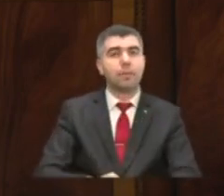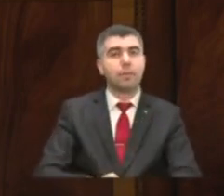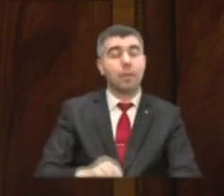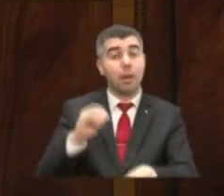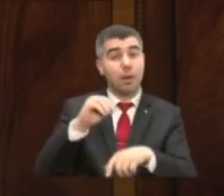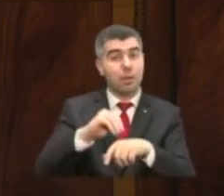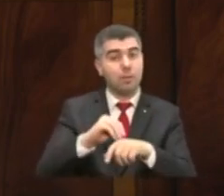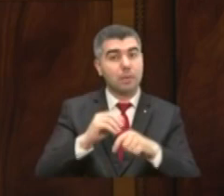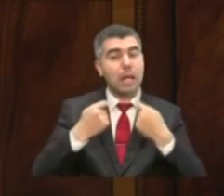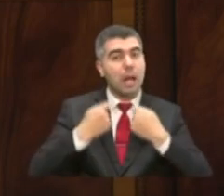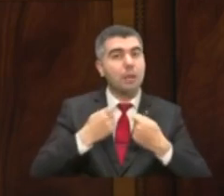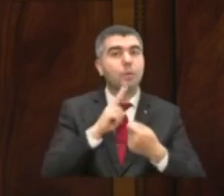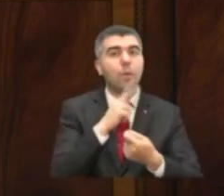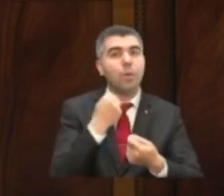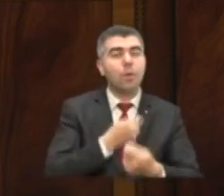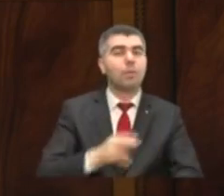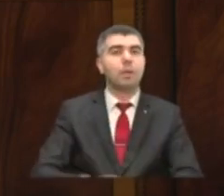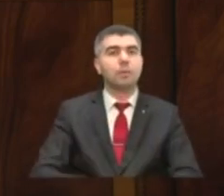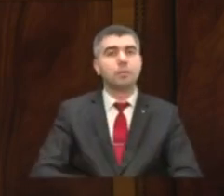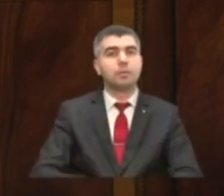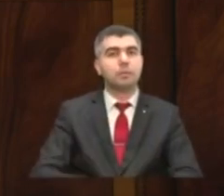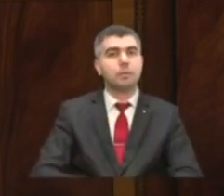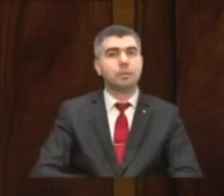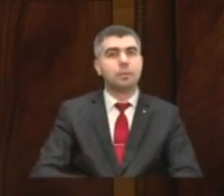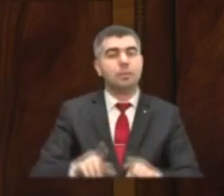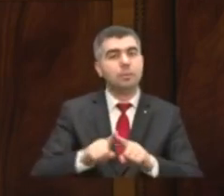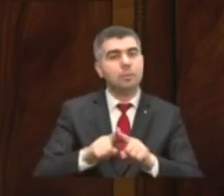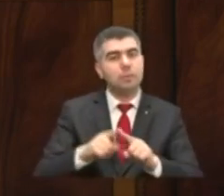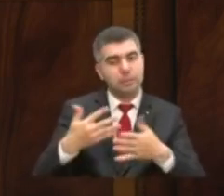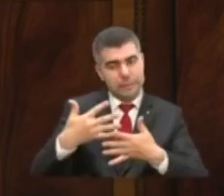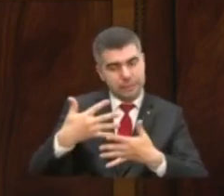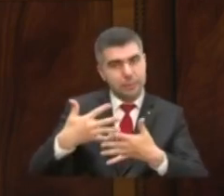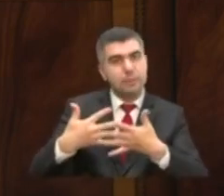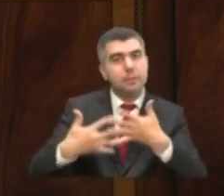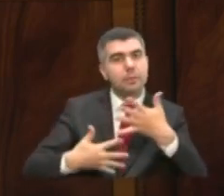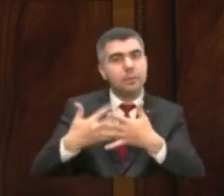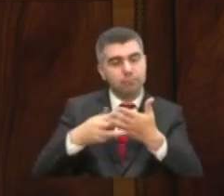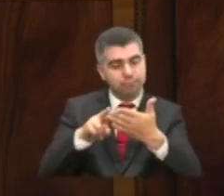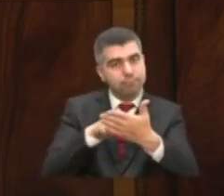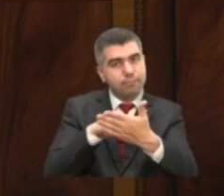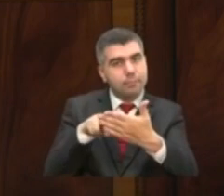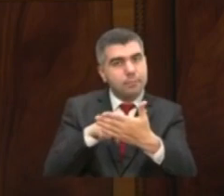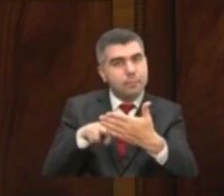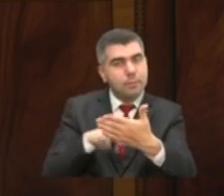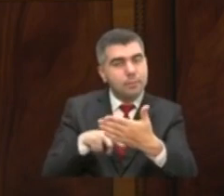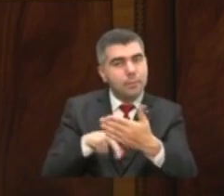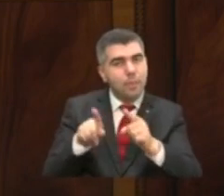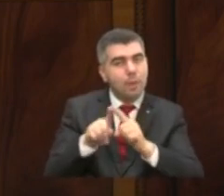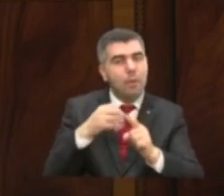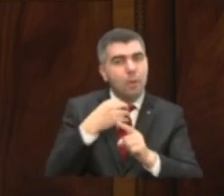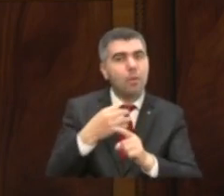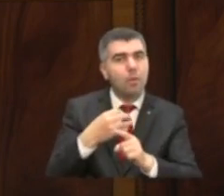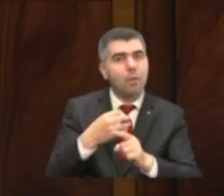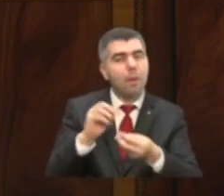رئيس الحكومة أن أعرض عليكم بعض الأمور التي يعيشها قطاع،